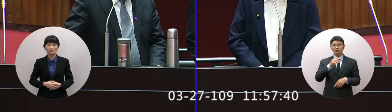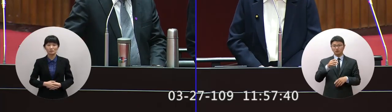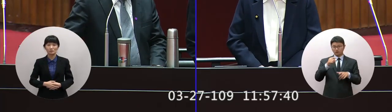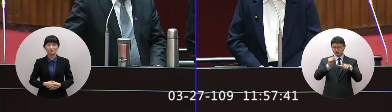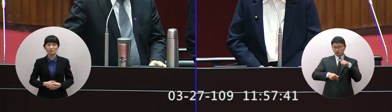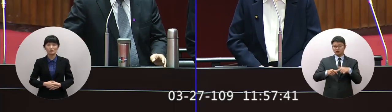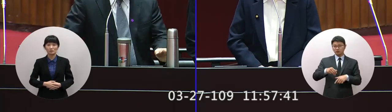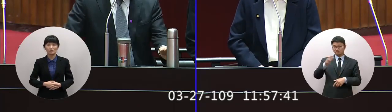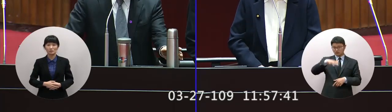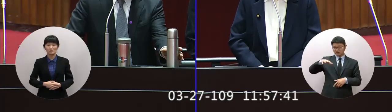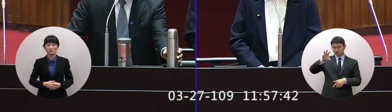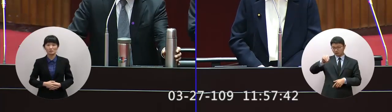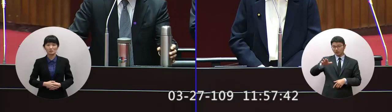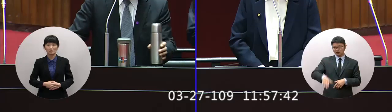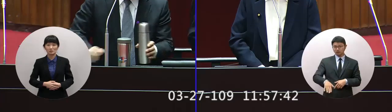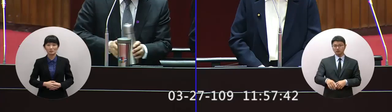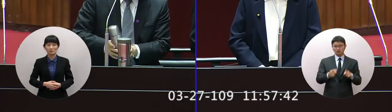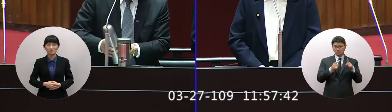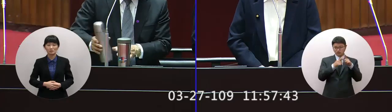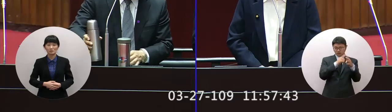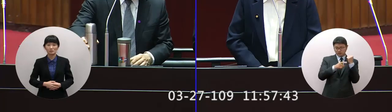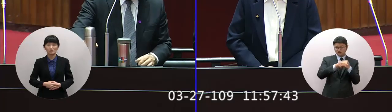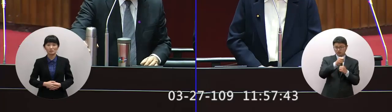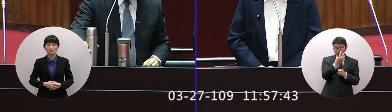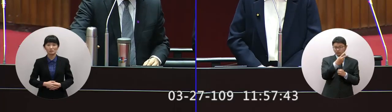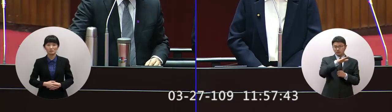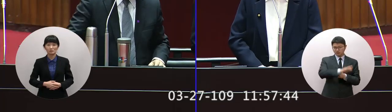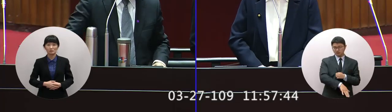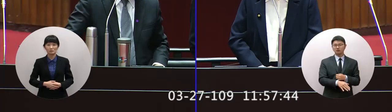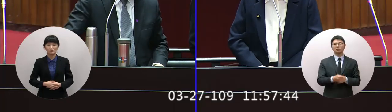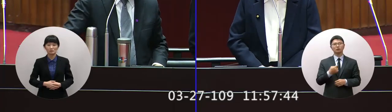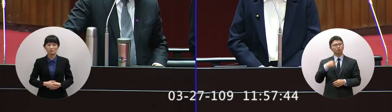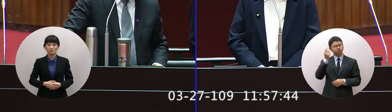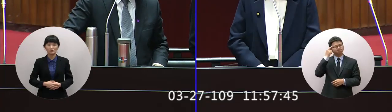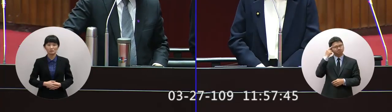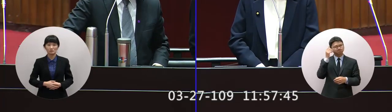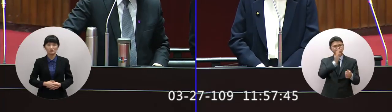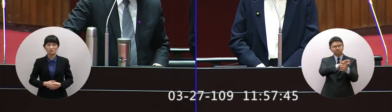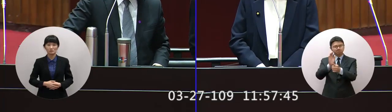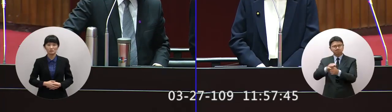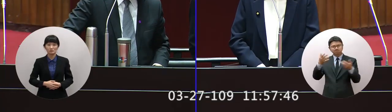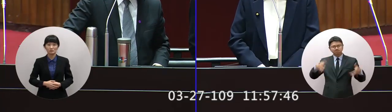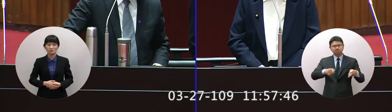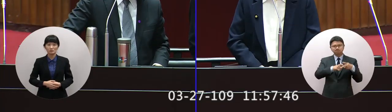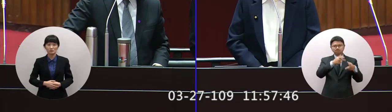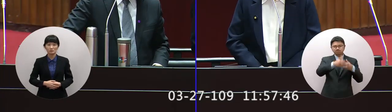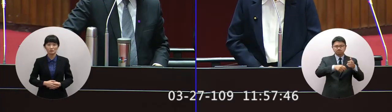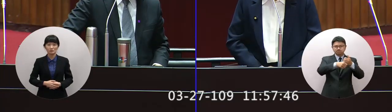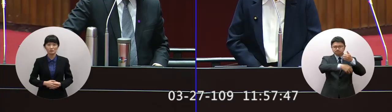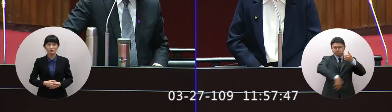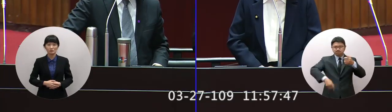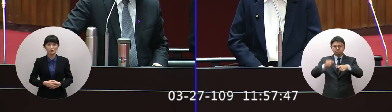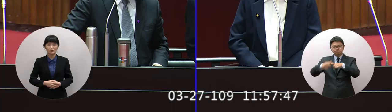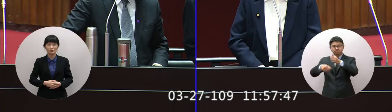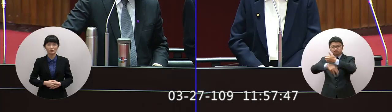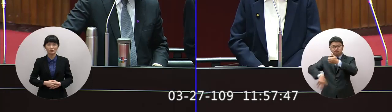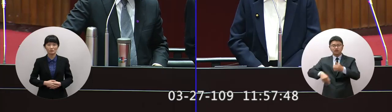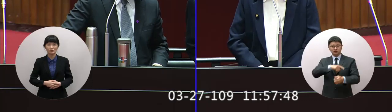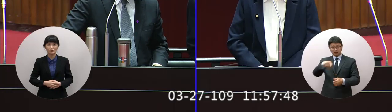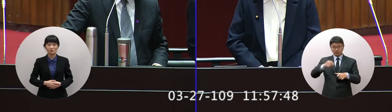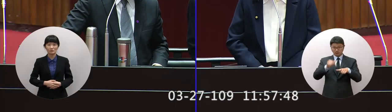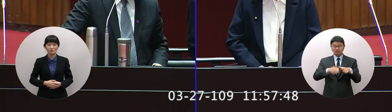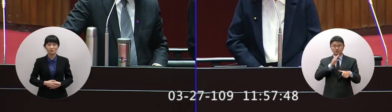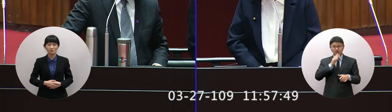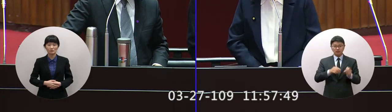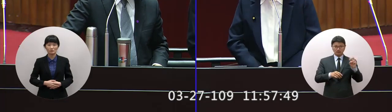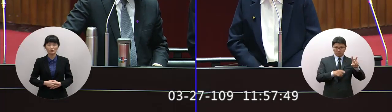下，人数是200人以下。 对， 那我想要为很多厂商发声，他们的人在